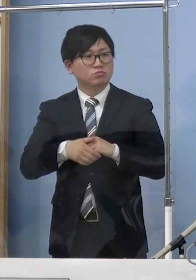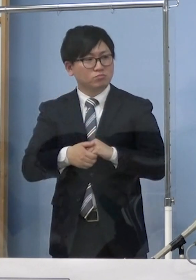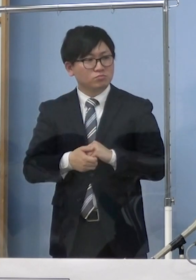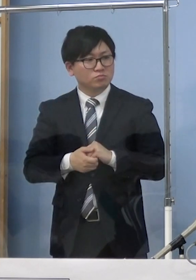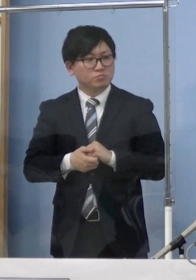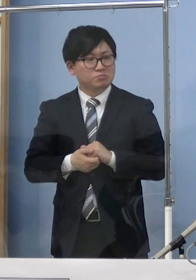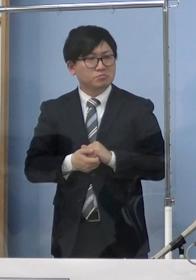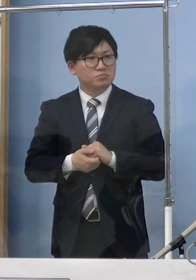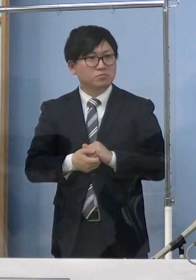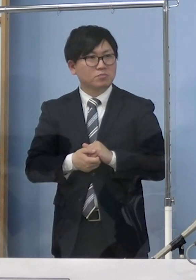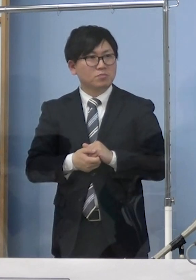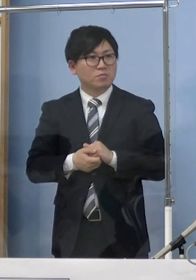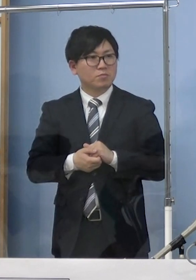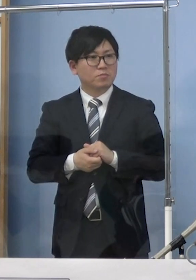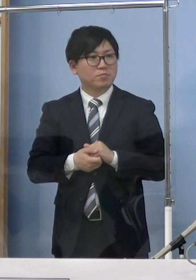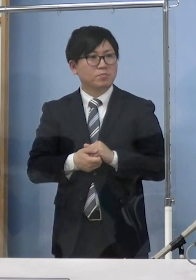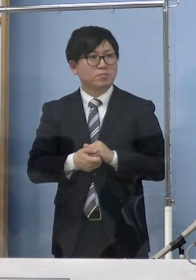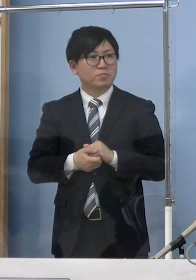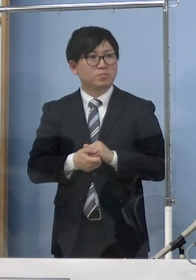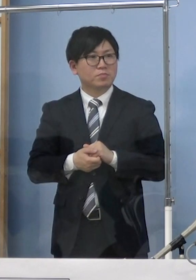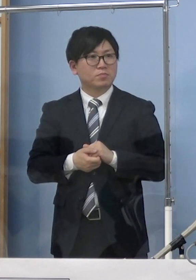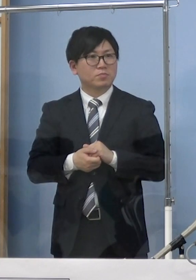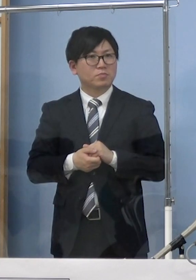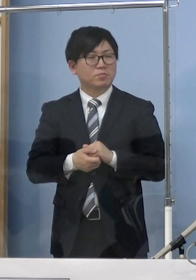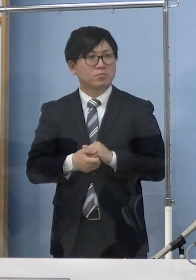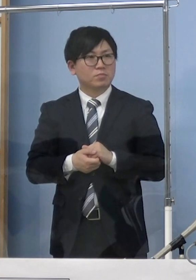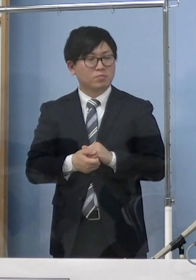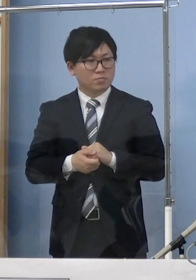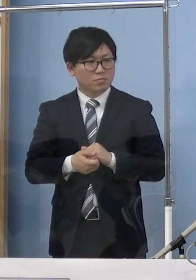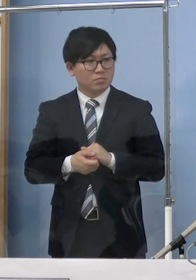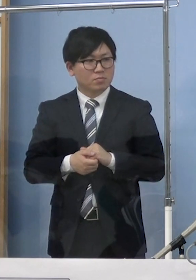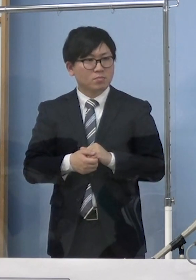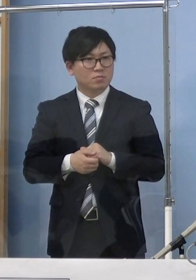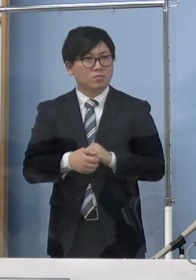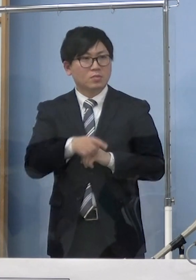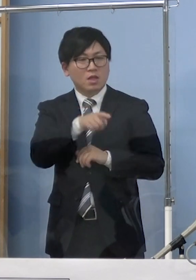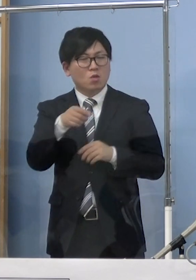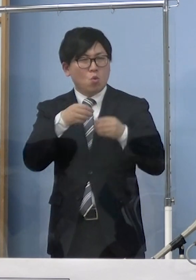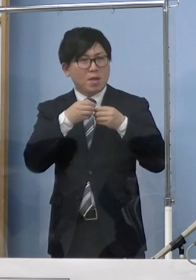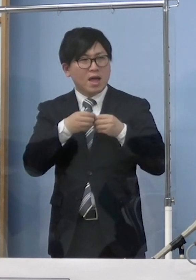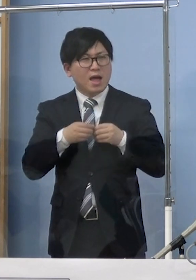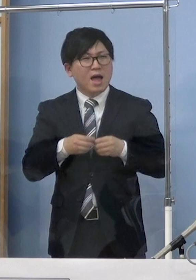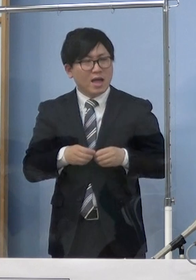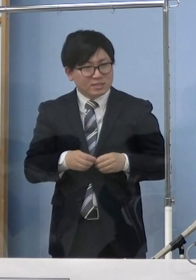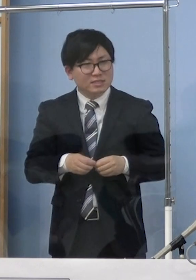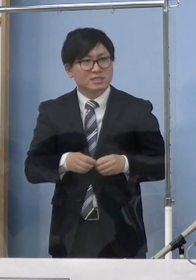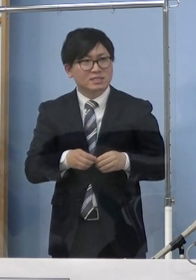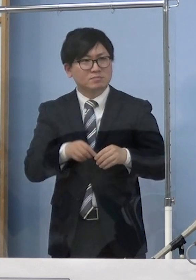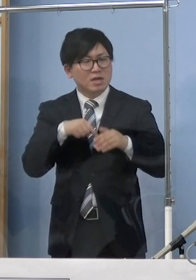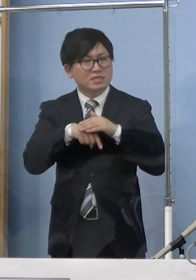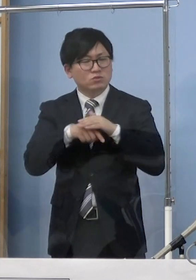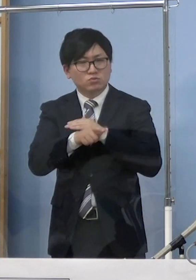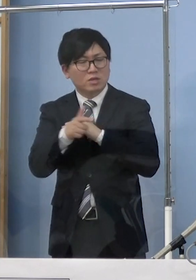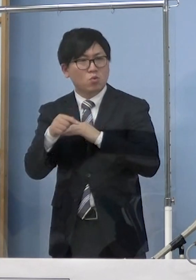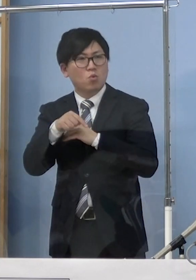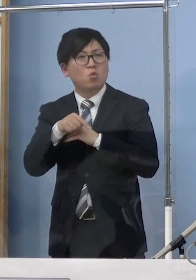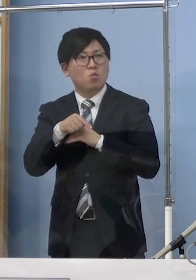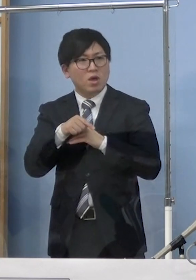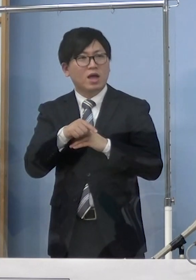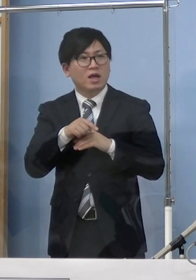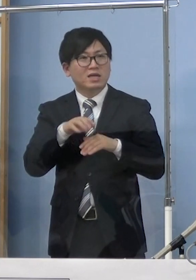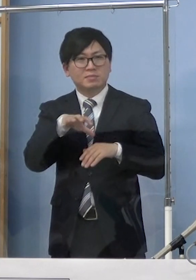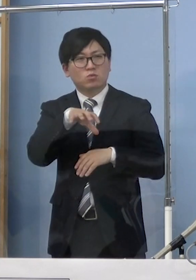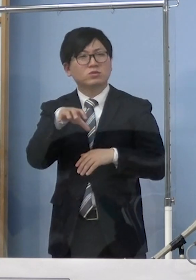その詳細な、因果関係をすべて特定するのは現時点では難しいので、おおむねの傾向として